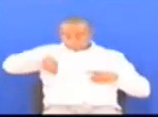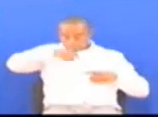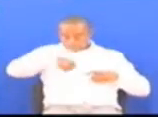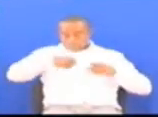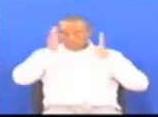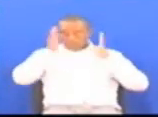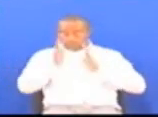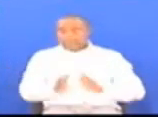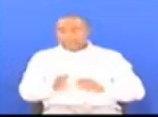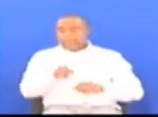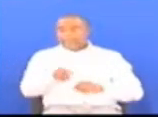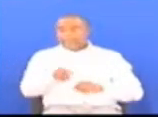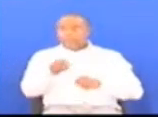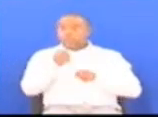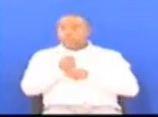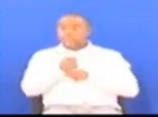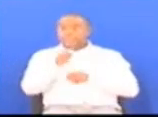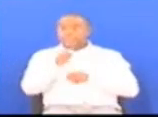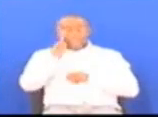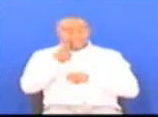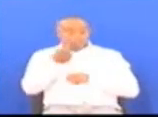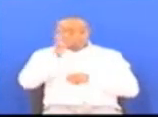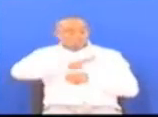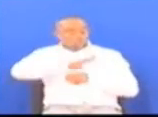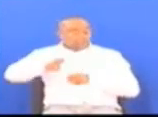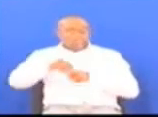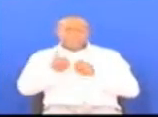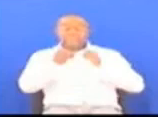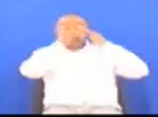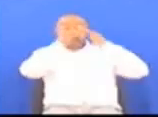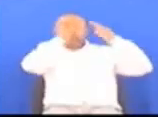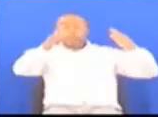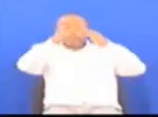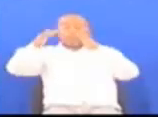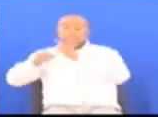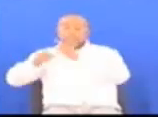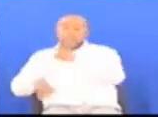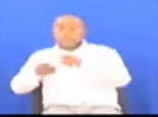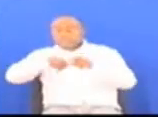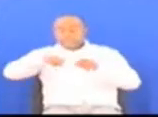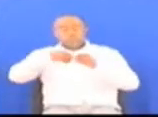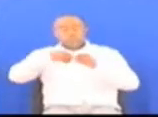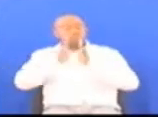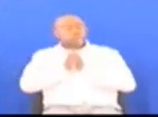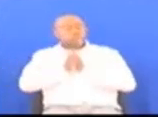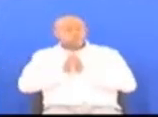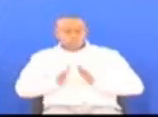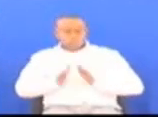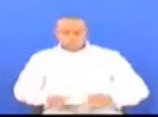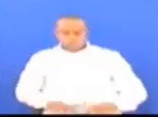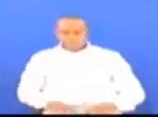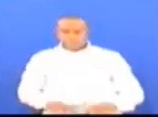Leo bajeti inajibu kwenda kumalizia maboma. Tunakushukuru sana.